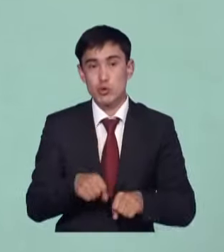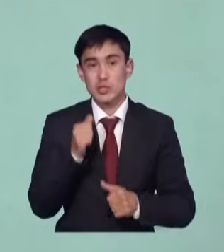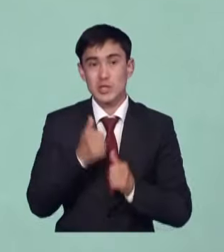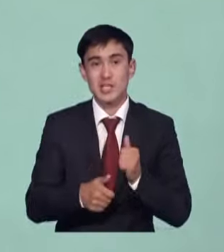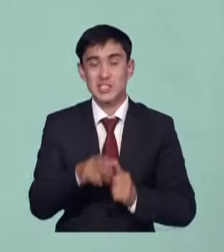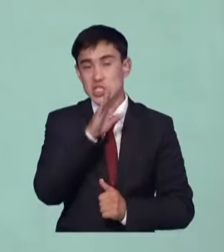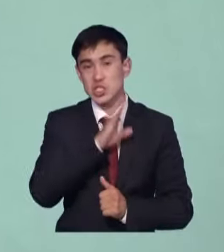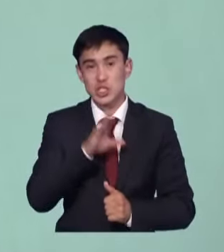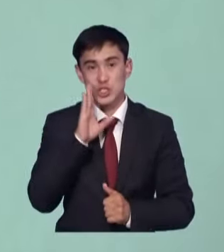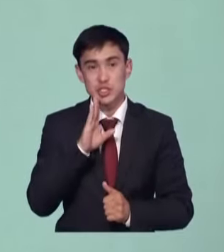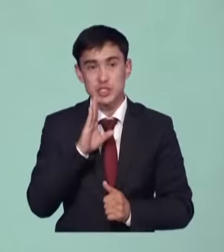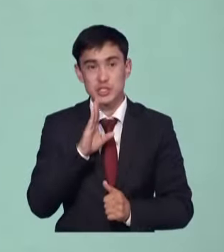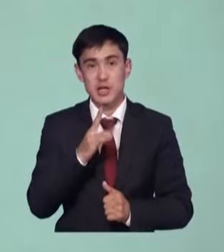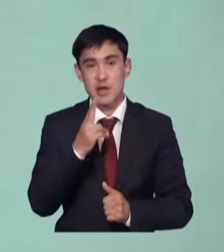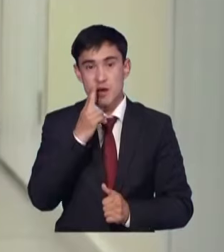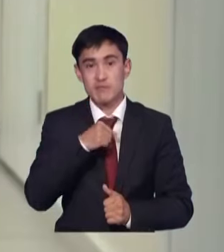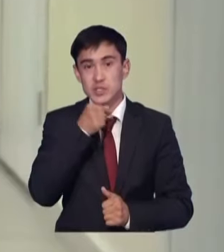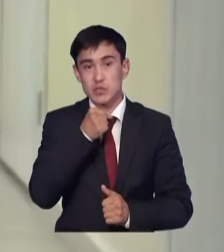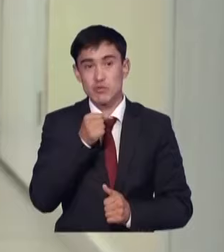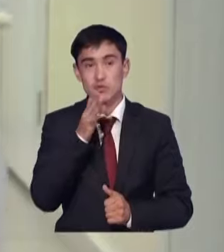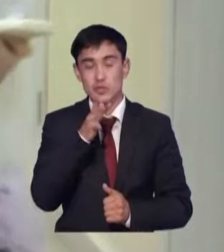каждая женщина фертильного возраста.